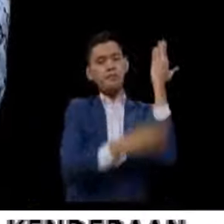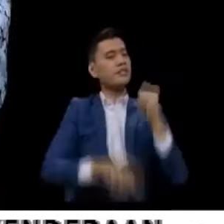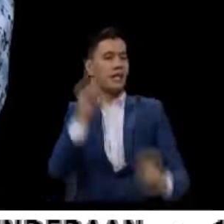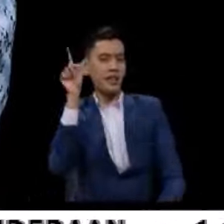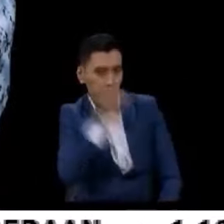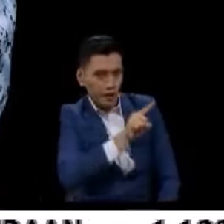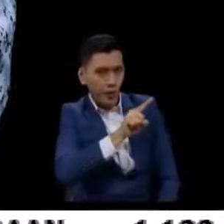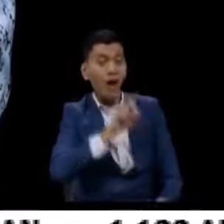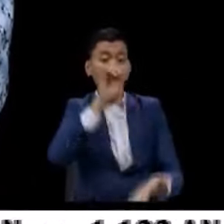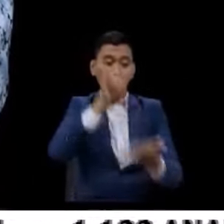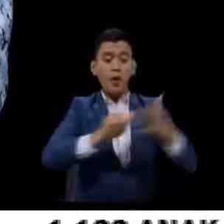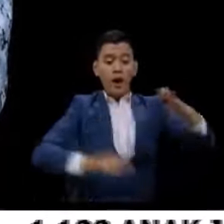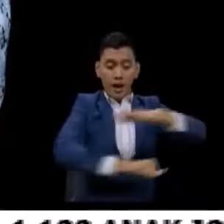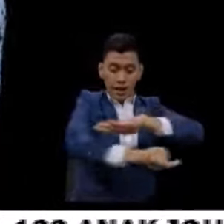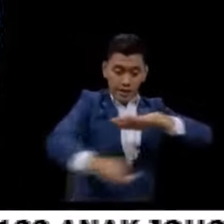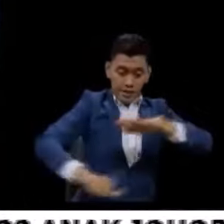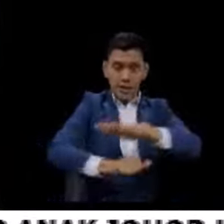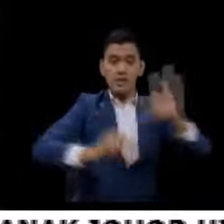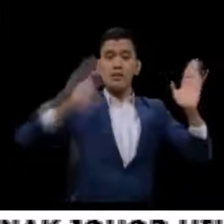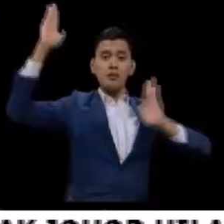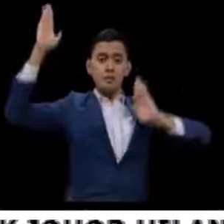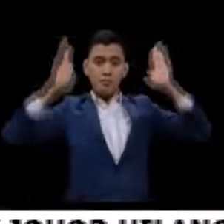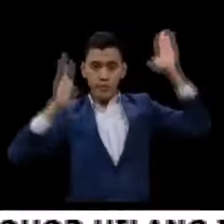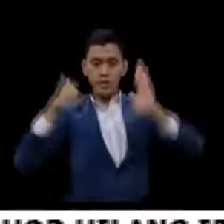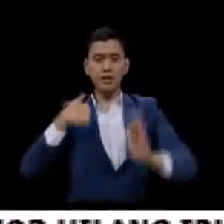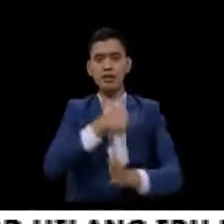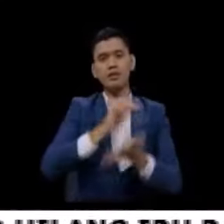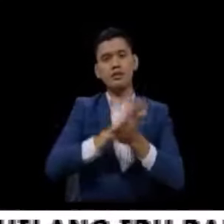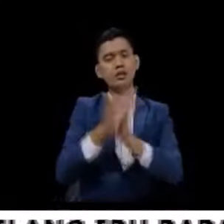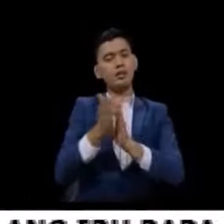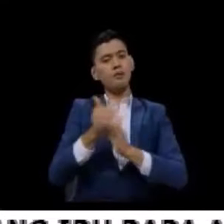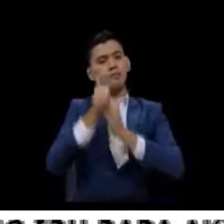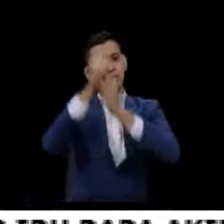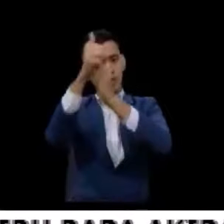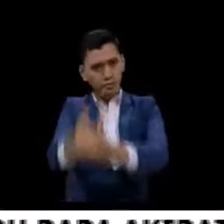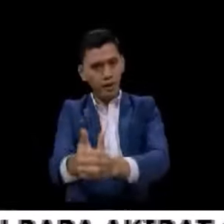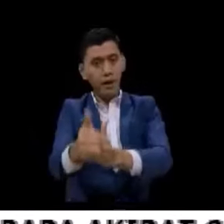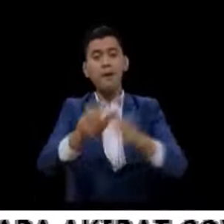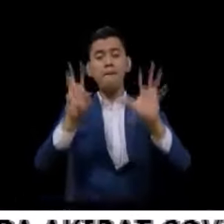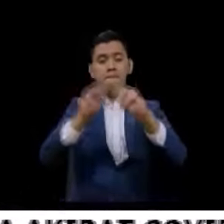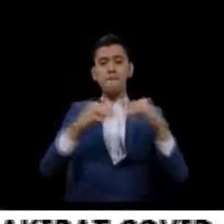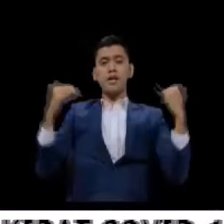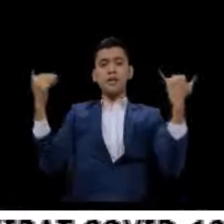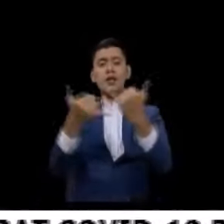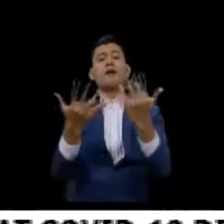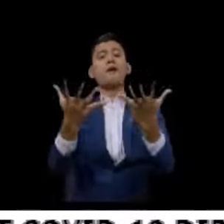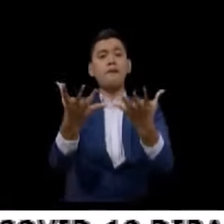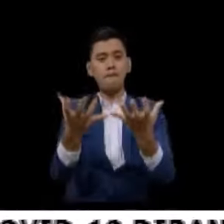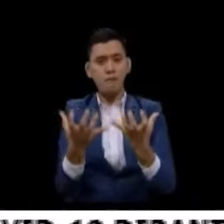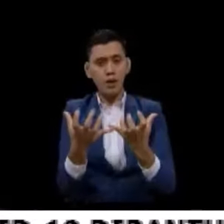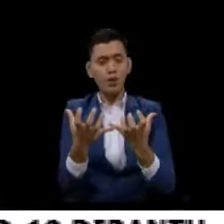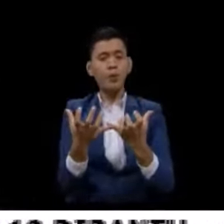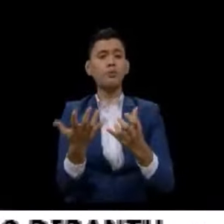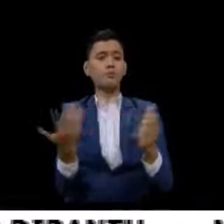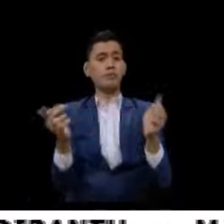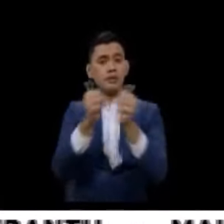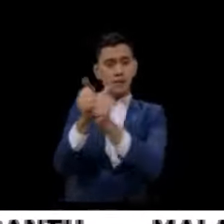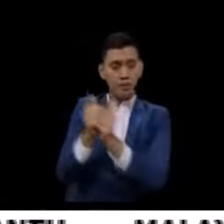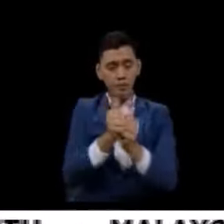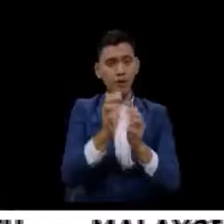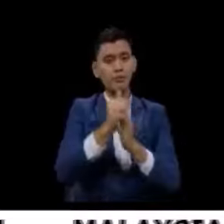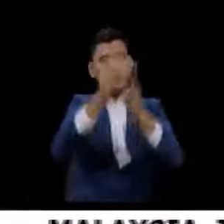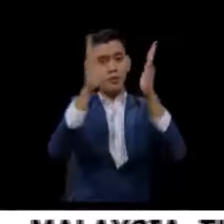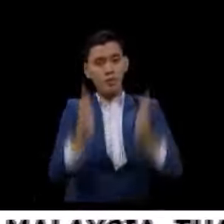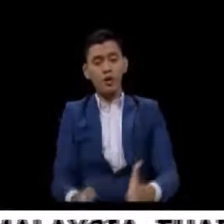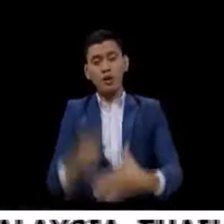ini atas kepada sebuah negara kita sebagai pemimpin kita ndak supaya masyarakat itu masyarakat dekat memimpin batu apabila